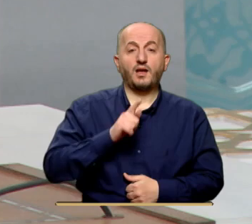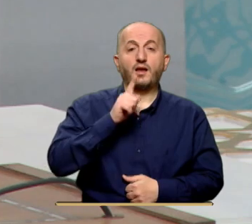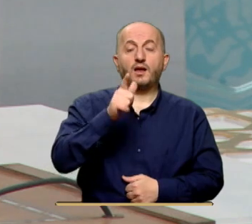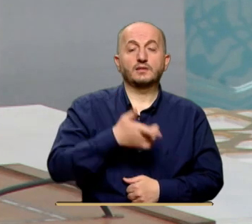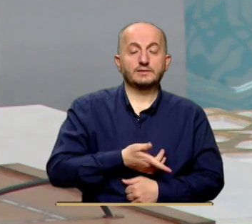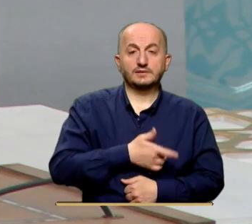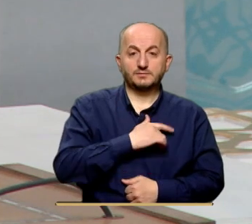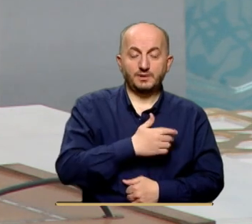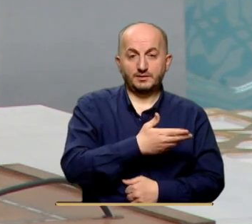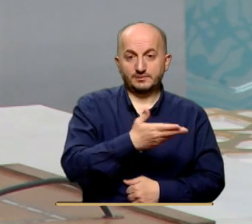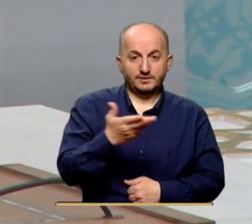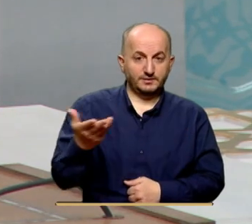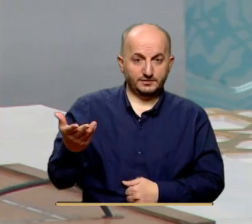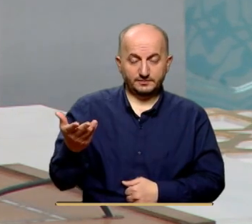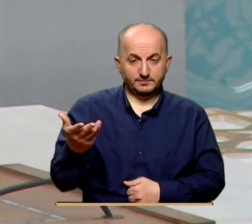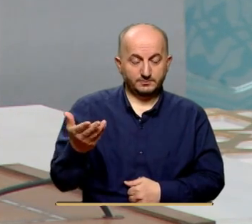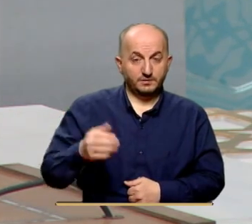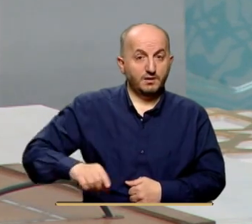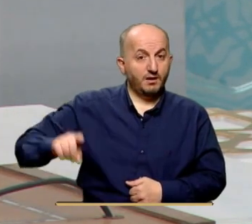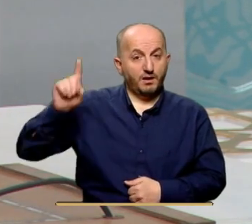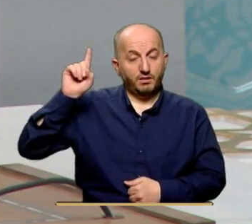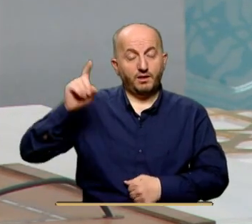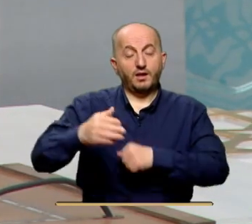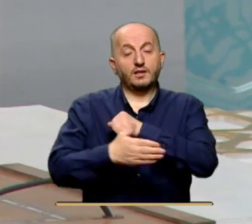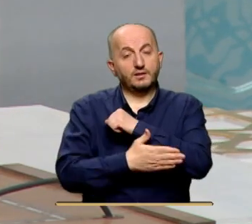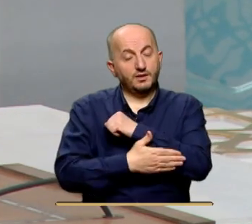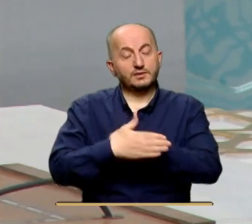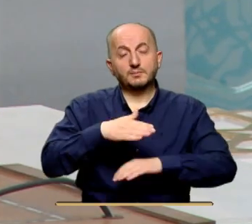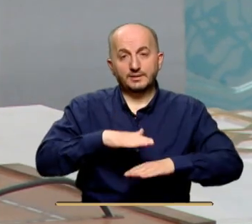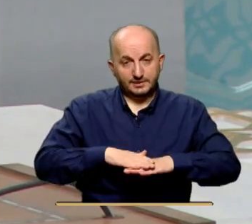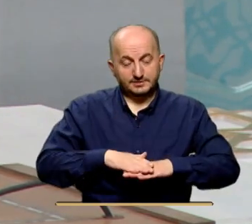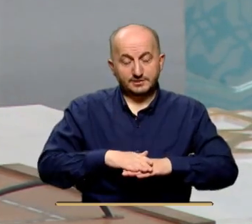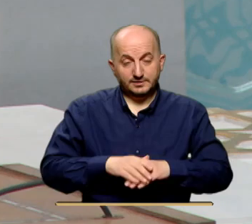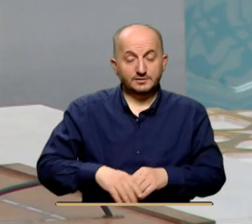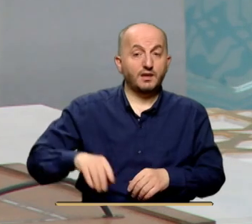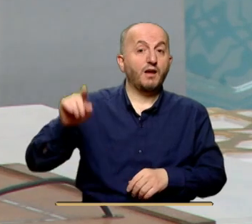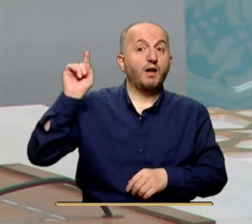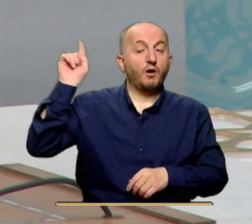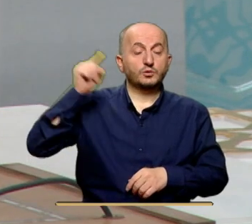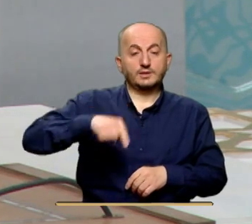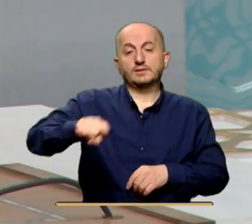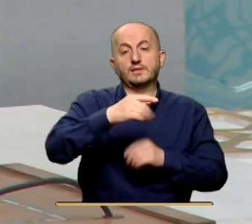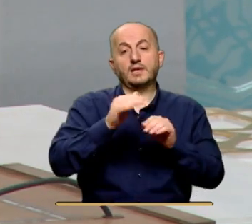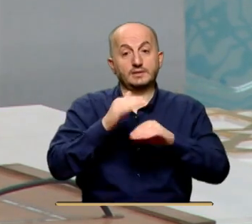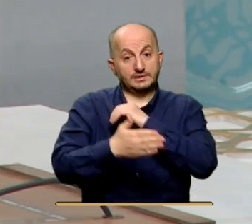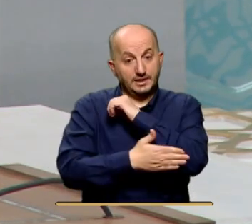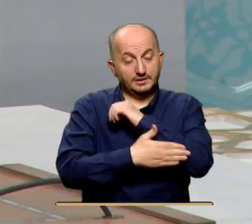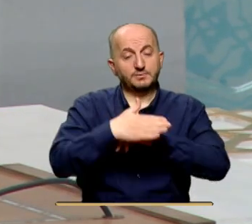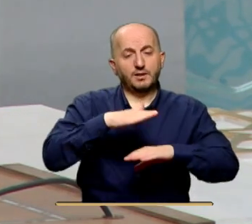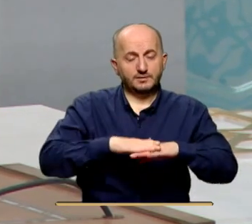iman edenler! Allah'a yardım ederseniz o da size yardım eder